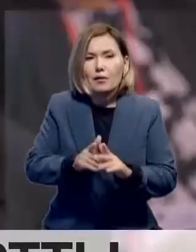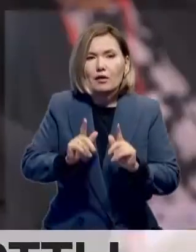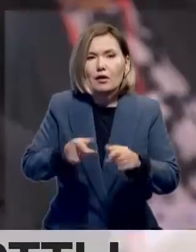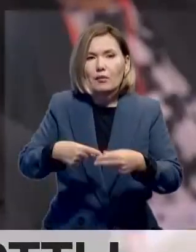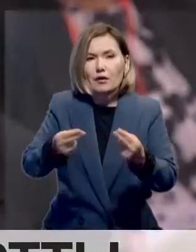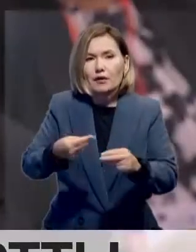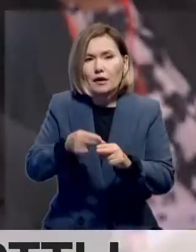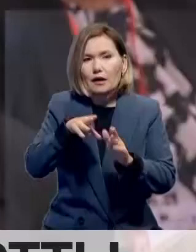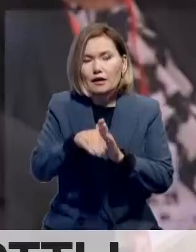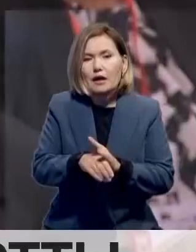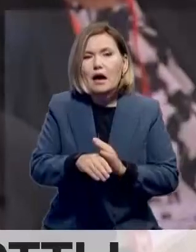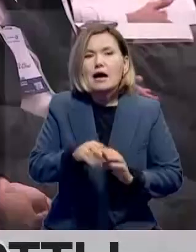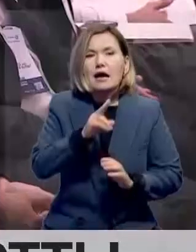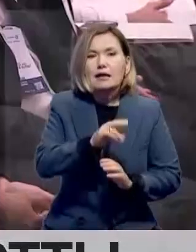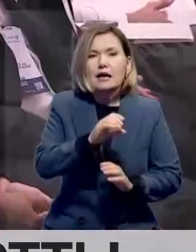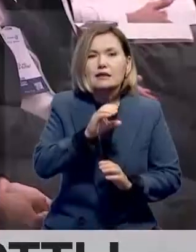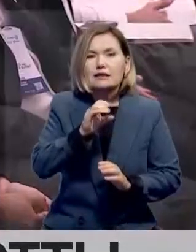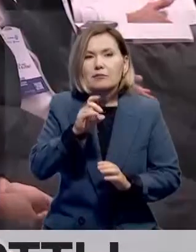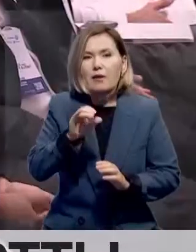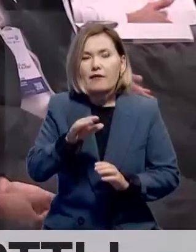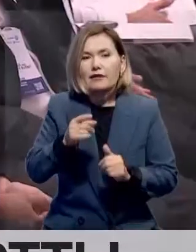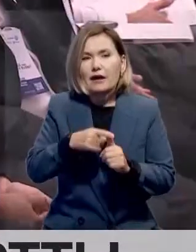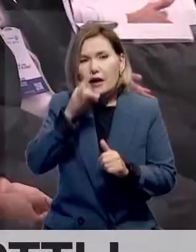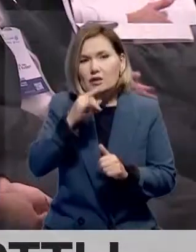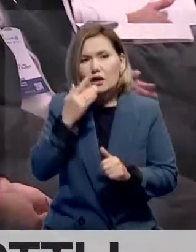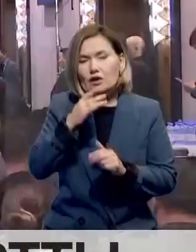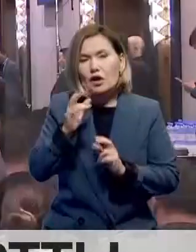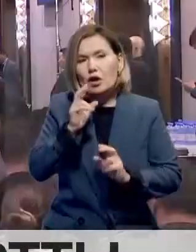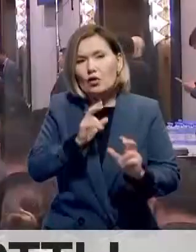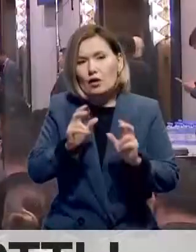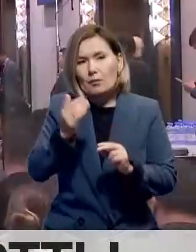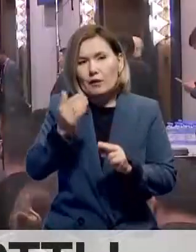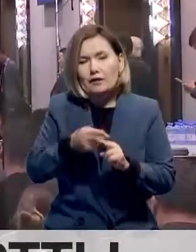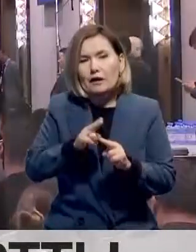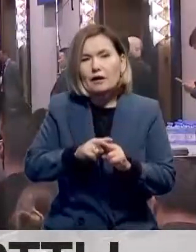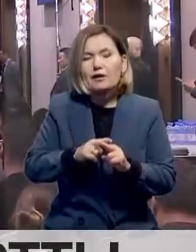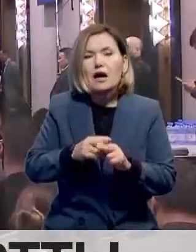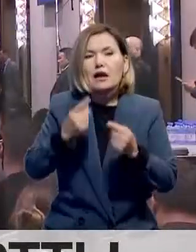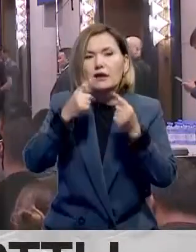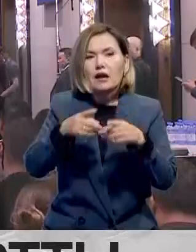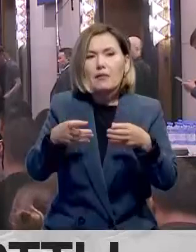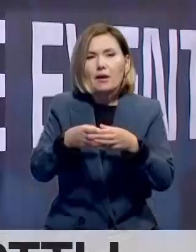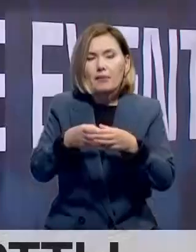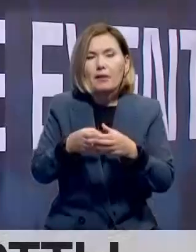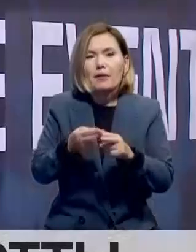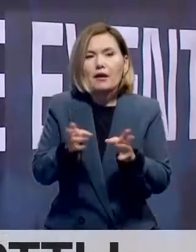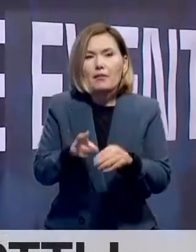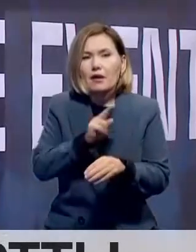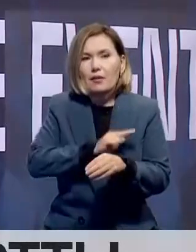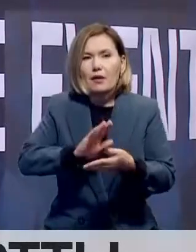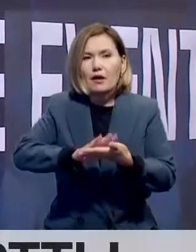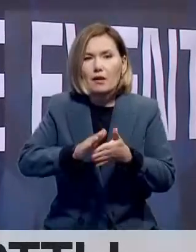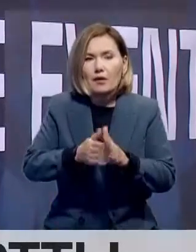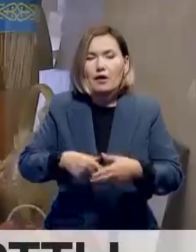жасалды. Атап айтқанда, Қаныш Сәтбаев атындағы Қазақ ұлттық техникалық университеті мен Mining Technology Company компаниясы әрпестік туралы